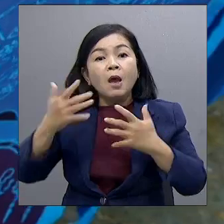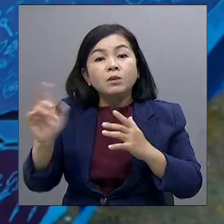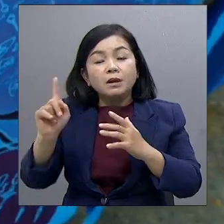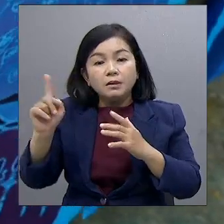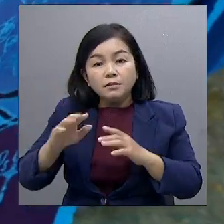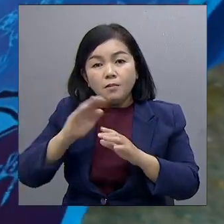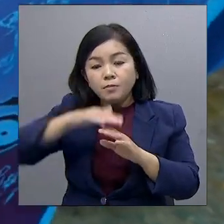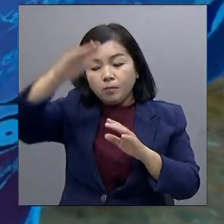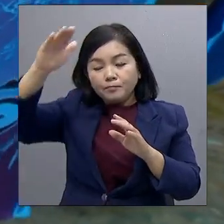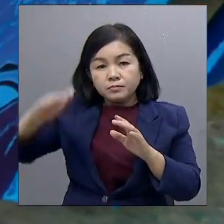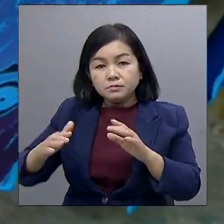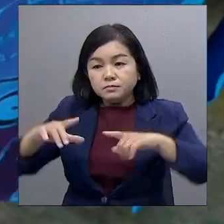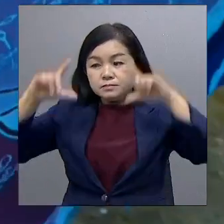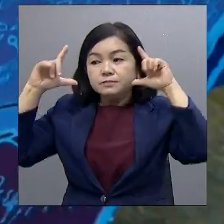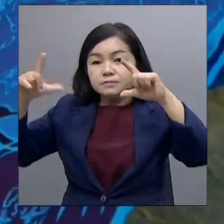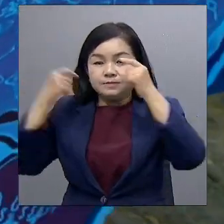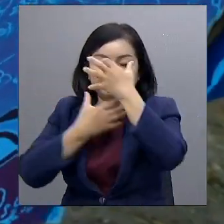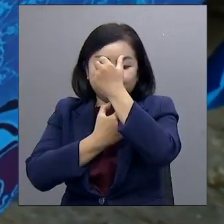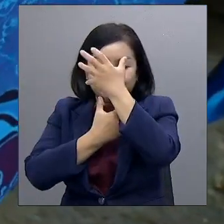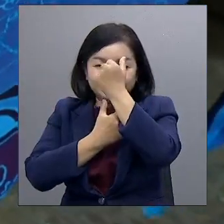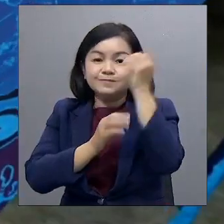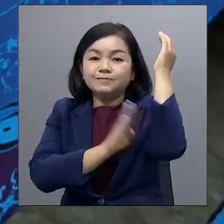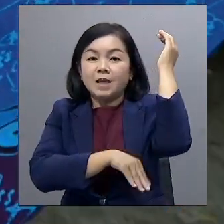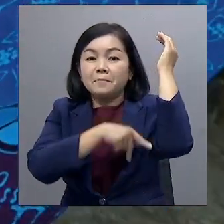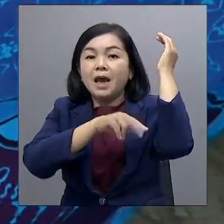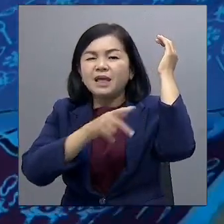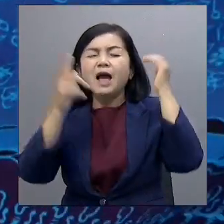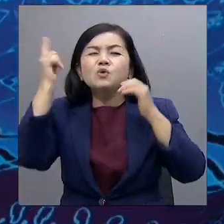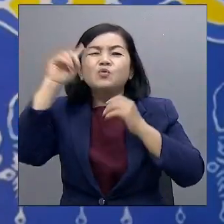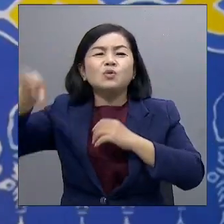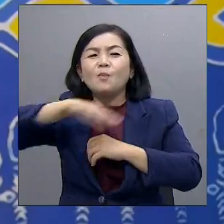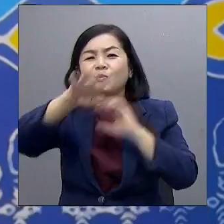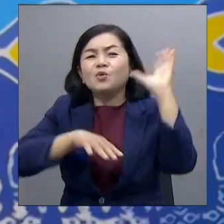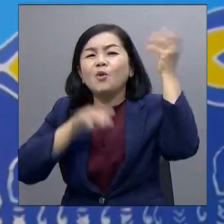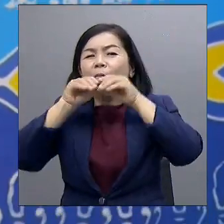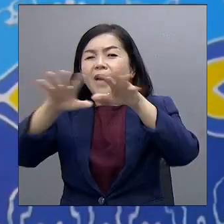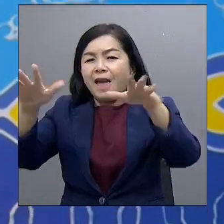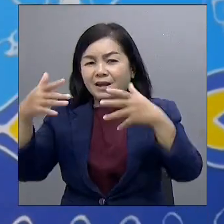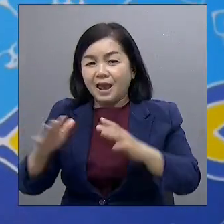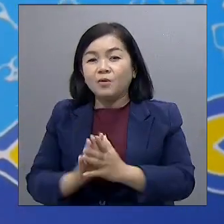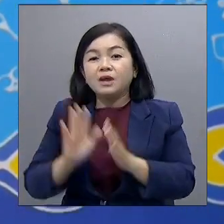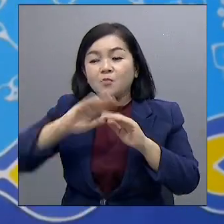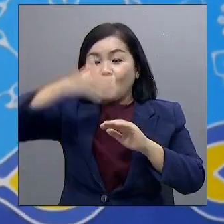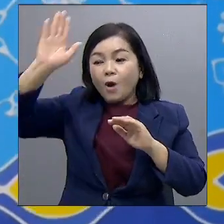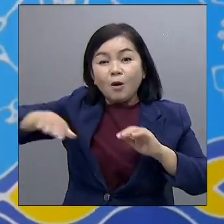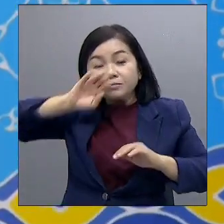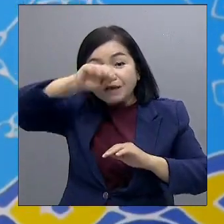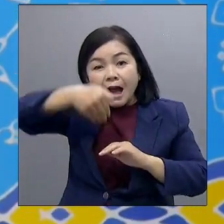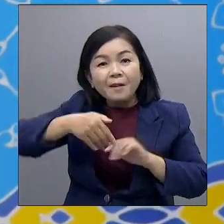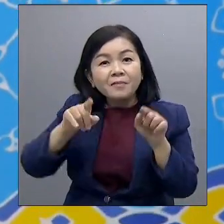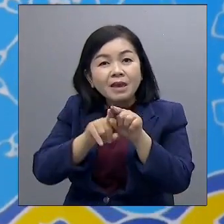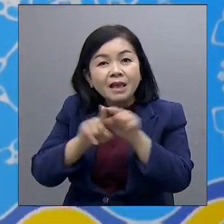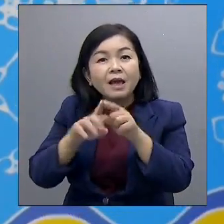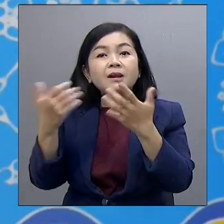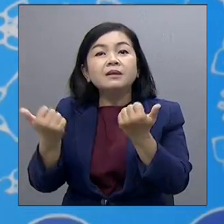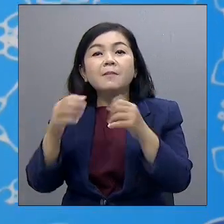สถานที่ท่องเที่ยวและเป็นแลนด์มาร์คสำคัญที่เป็นที่รู้จักของคนทั่วโลกเขาช้างและเส้นที่แสดง